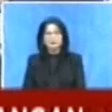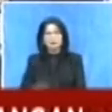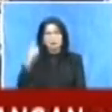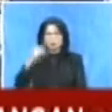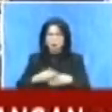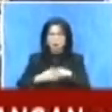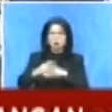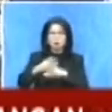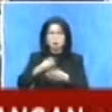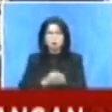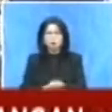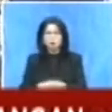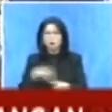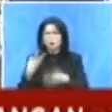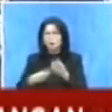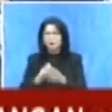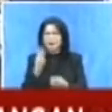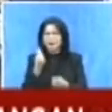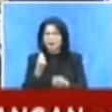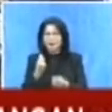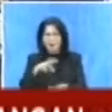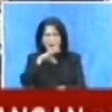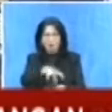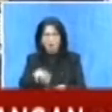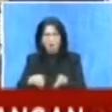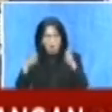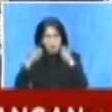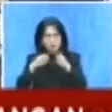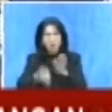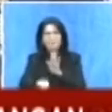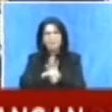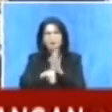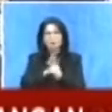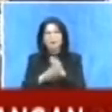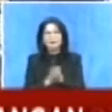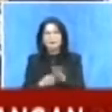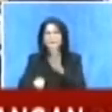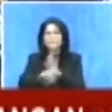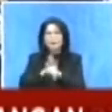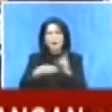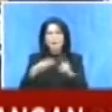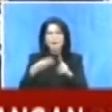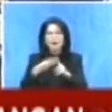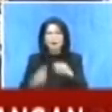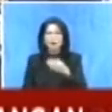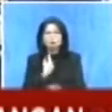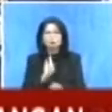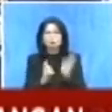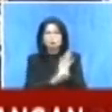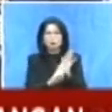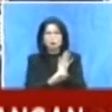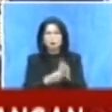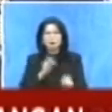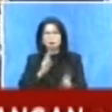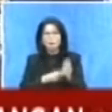dalam pengelolaan dana otonomi khusus Papua dan Papua Barat. Lahirnya Undang-Undang Nomor 2 tahun